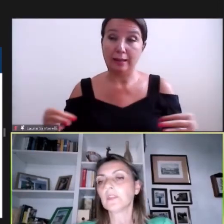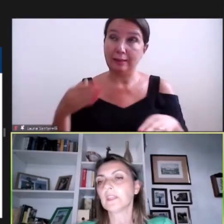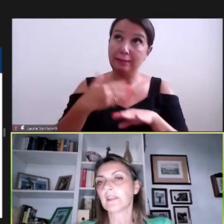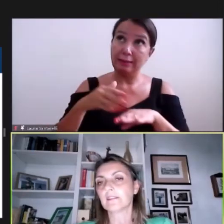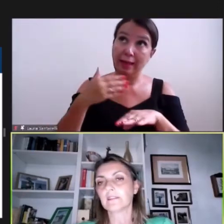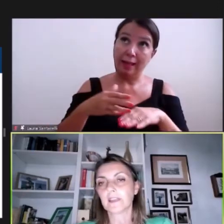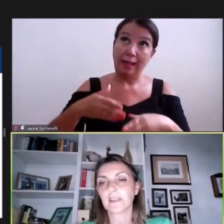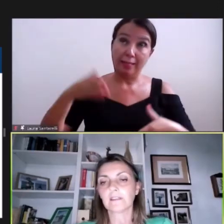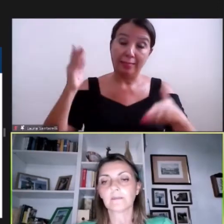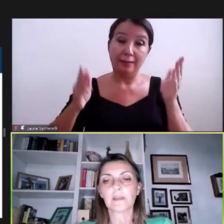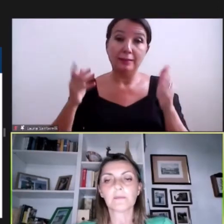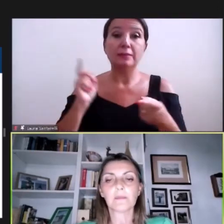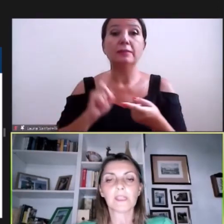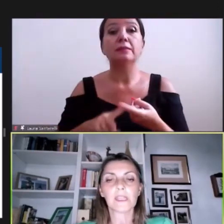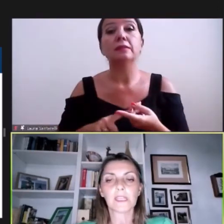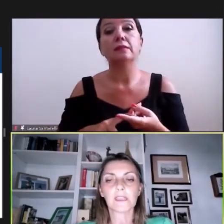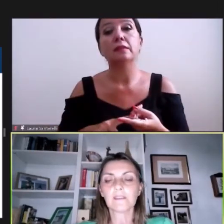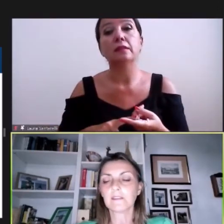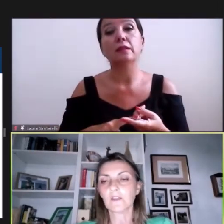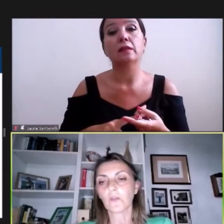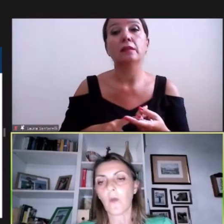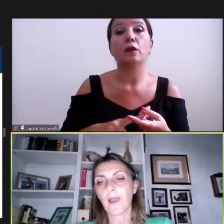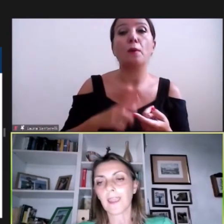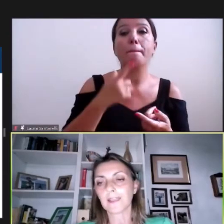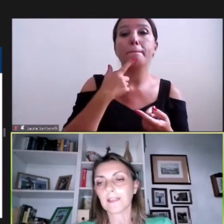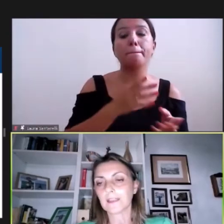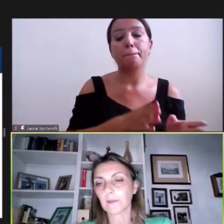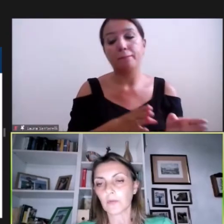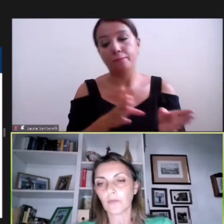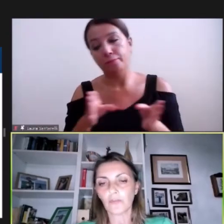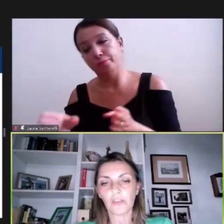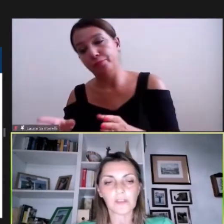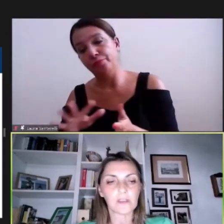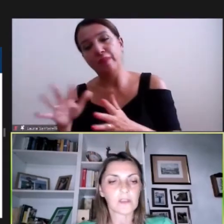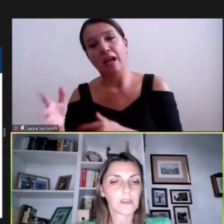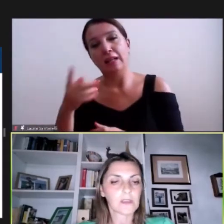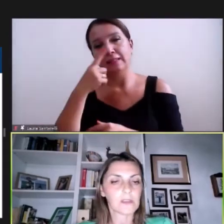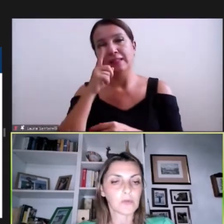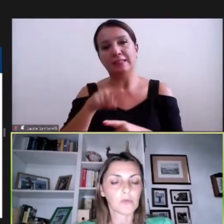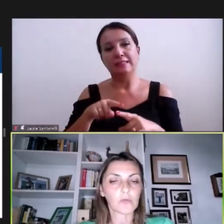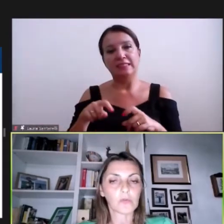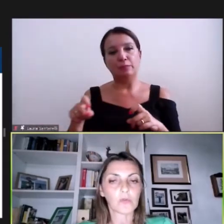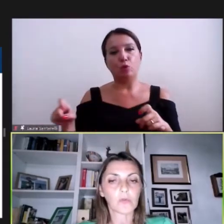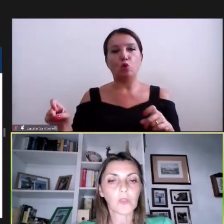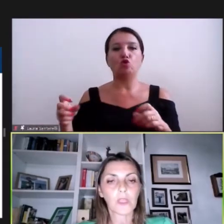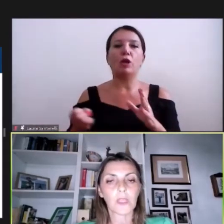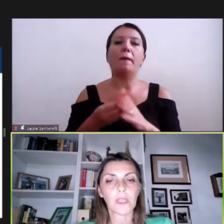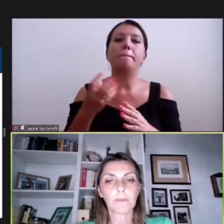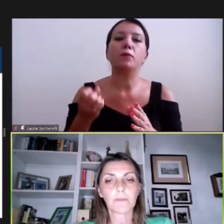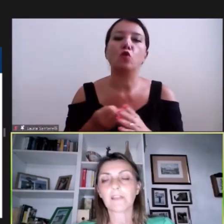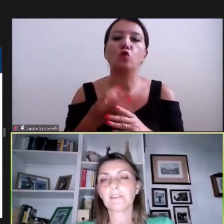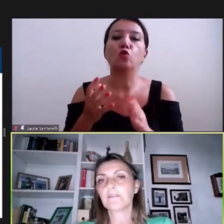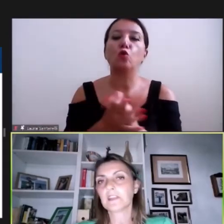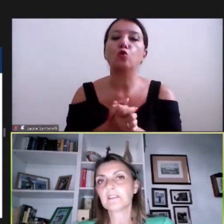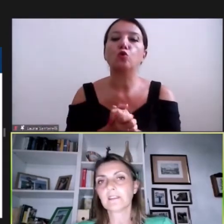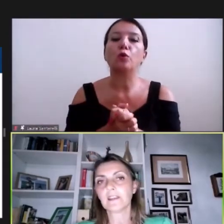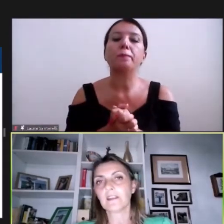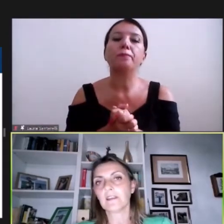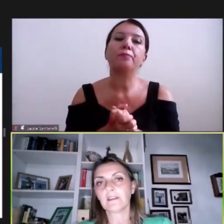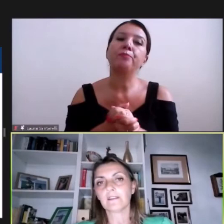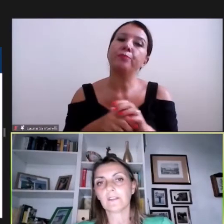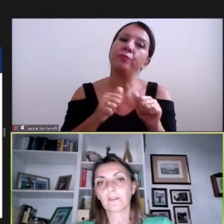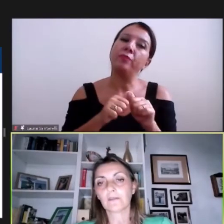poi poter essere sperabilmente esteso anche ad altre tipologie di prodotto. A